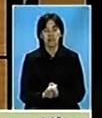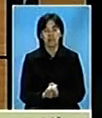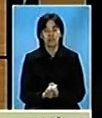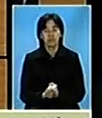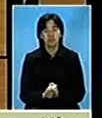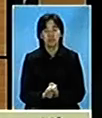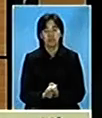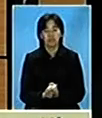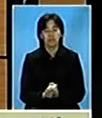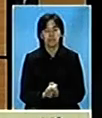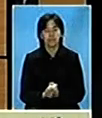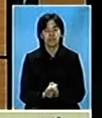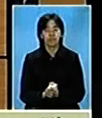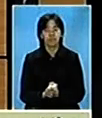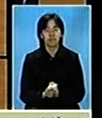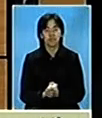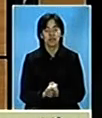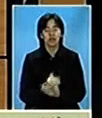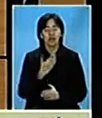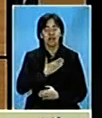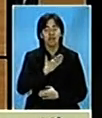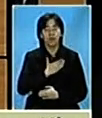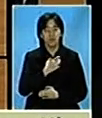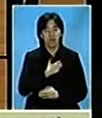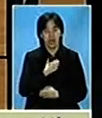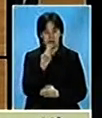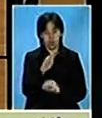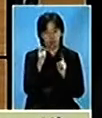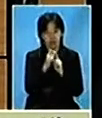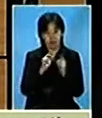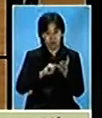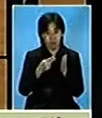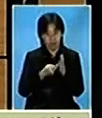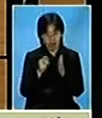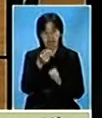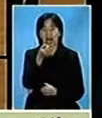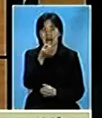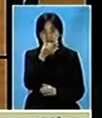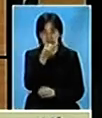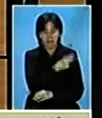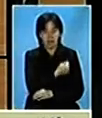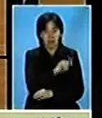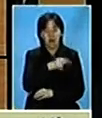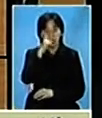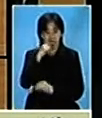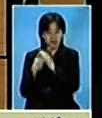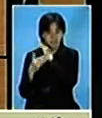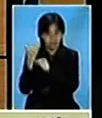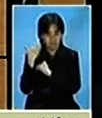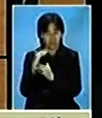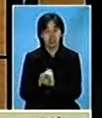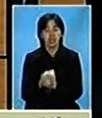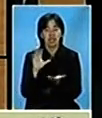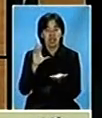ทีนี้สิ่งที่ผมอยากจะให้ดูนิยามศัพท์คำว่าการประกอบอาชีพแผนไทยซึ่งอยู่